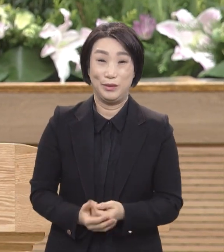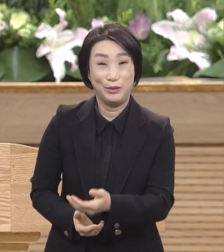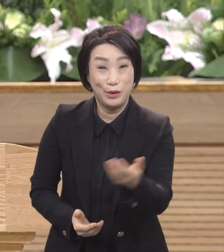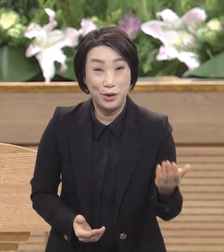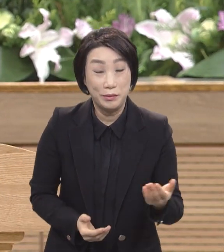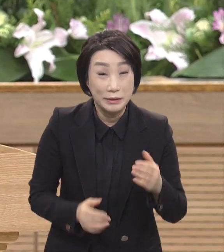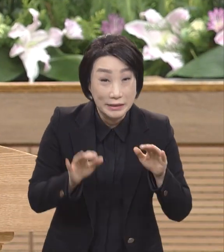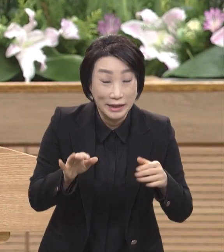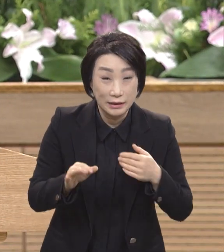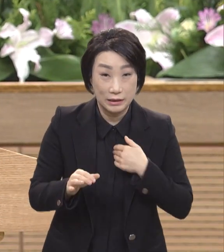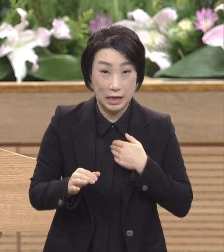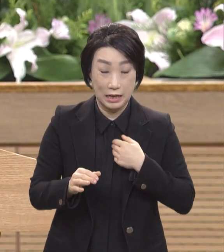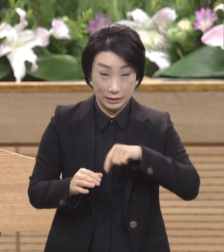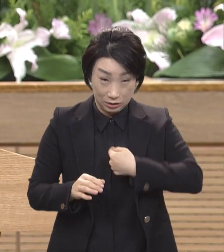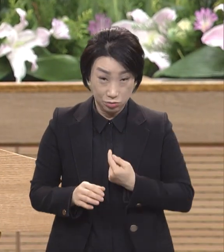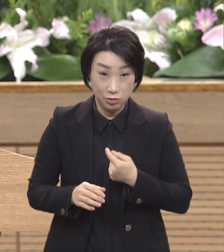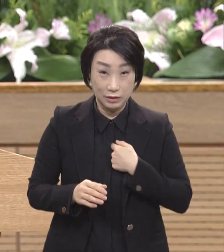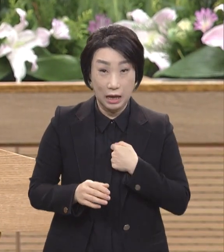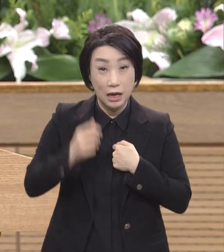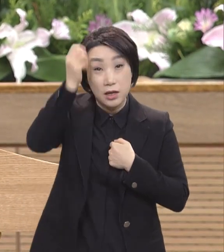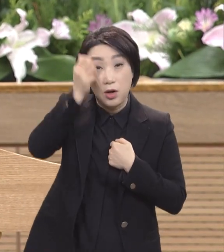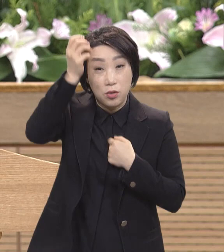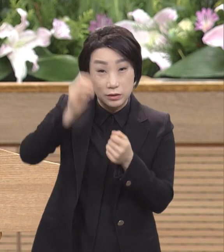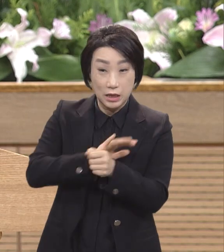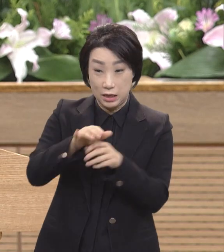여러분 내 영혼 사랑하시면 아멘합시다.